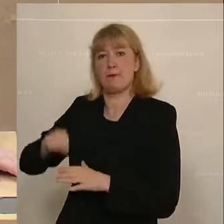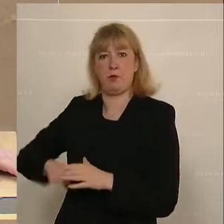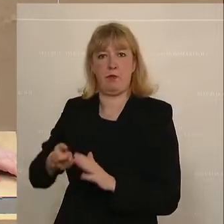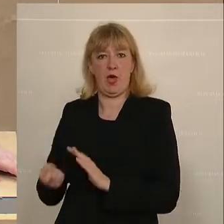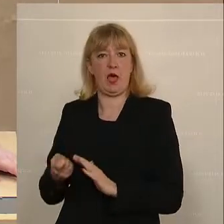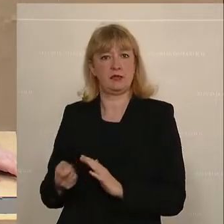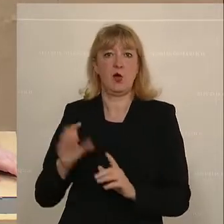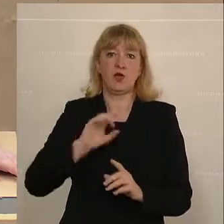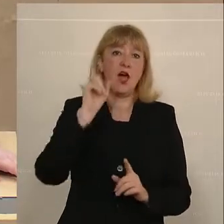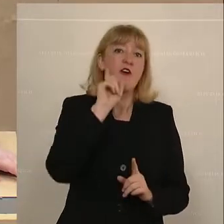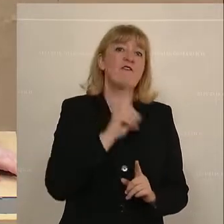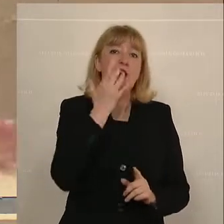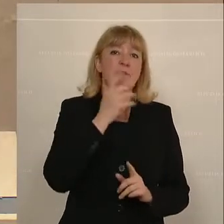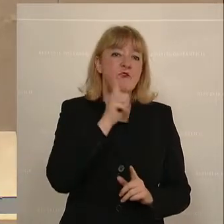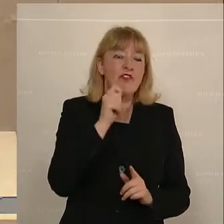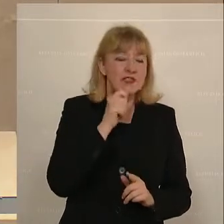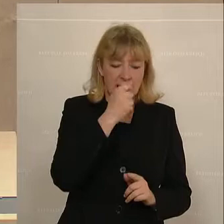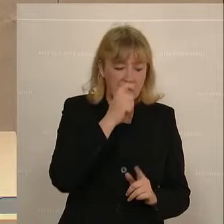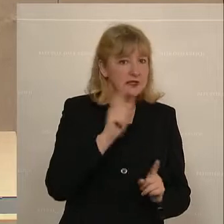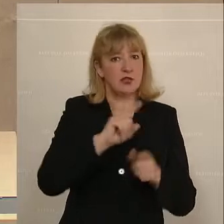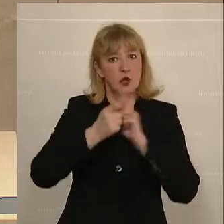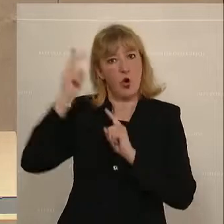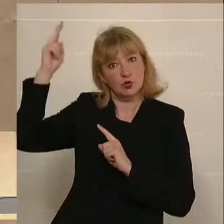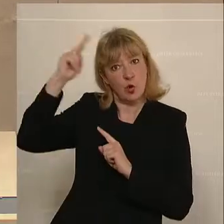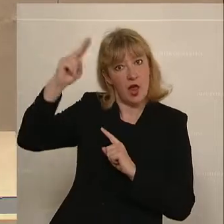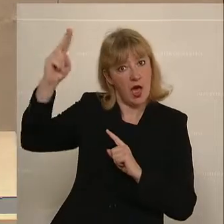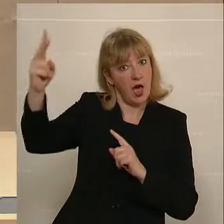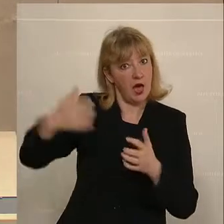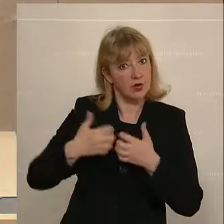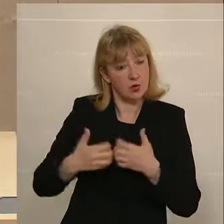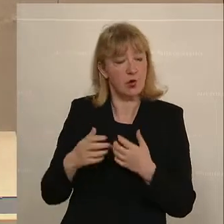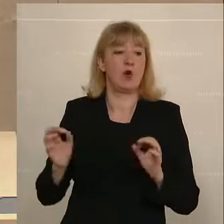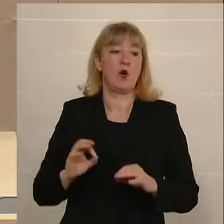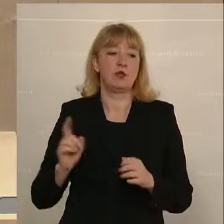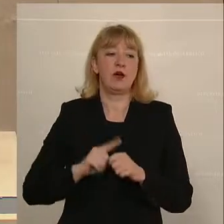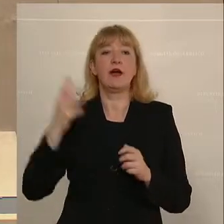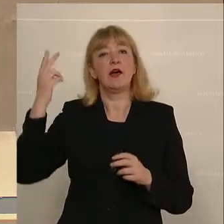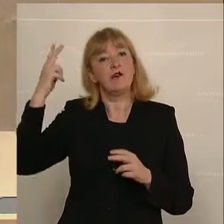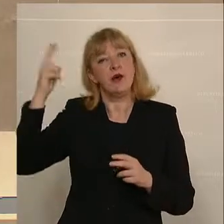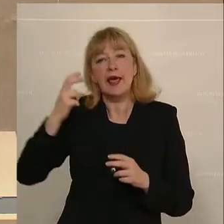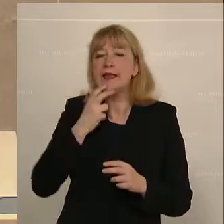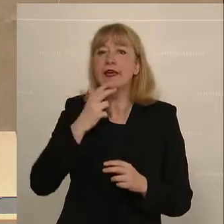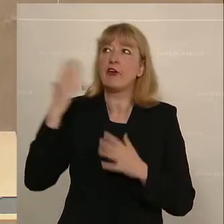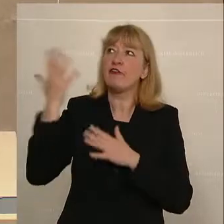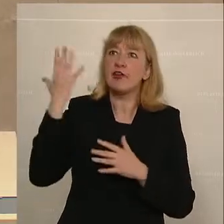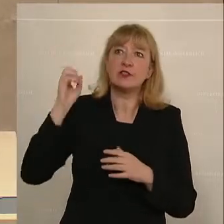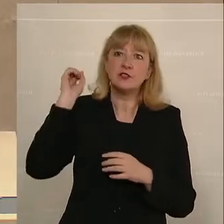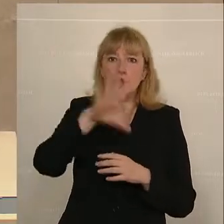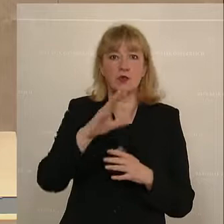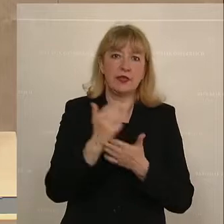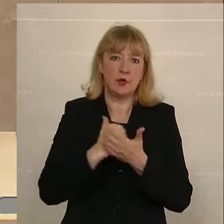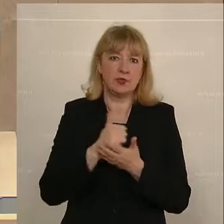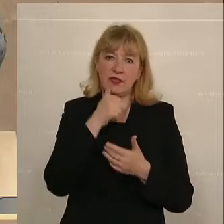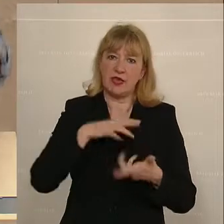wir Warmwasser nicht mehr mit Gas, sondern mit Solaranlage erzeugen, wenn wir Energie durch Wind, durch Wasser, durch Sonnenkraft nutzen und nicht